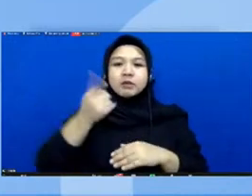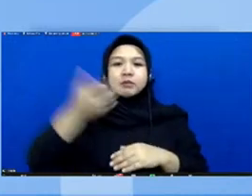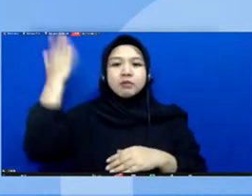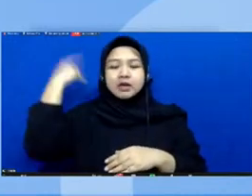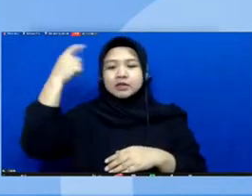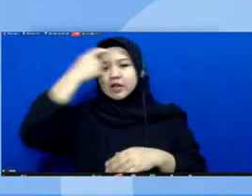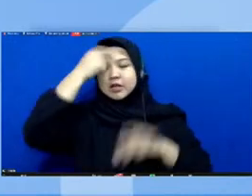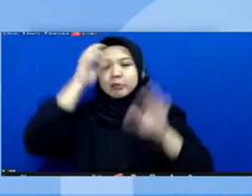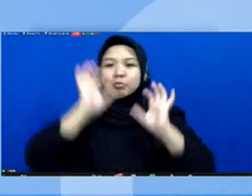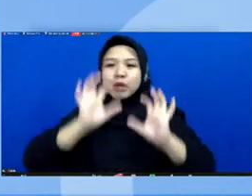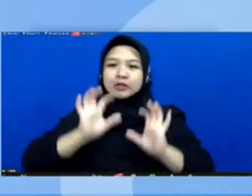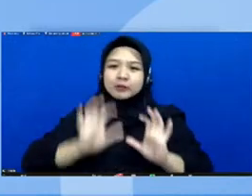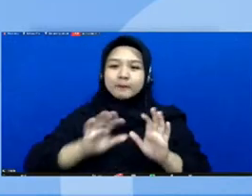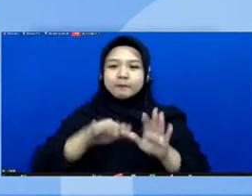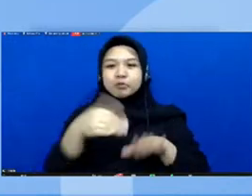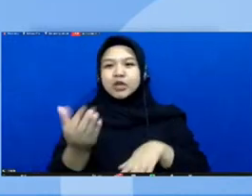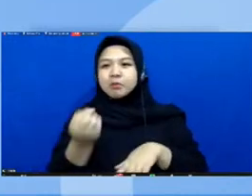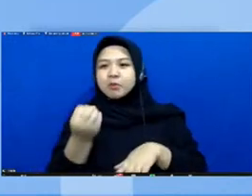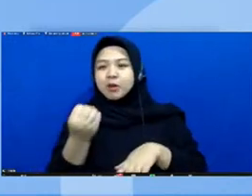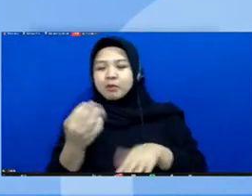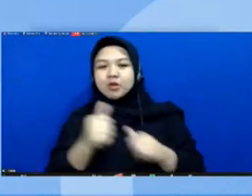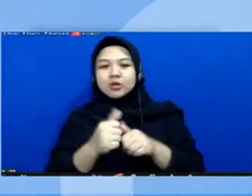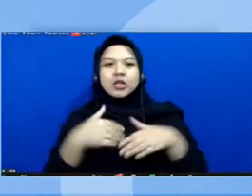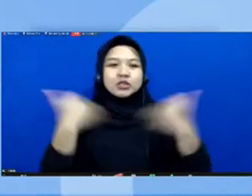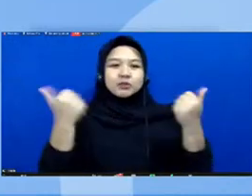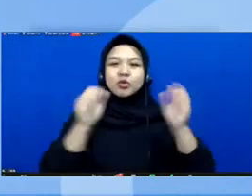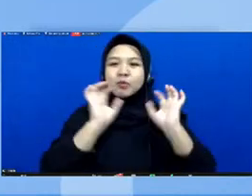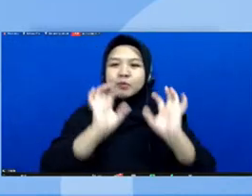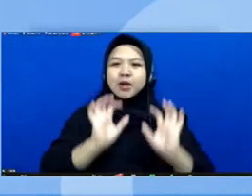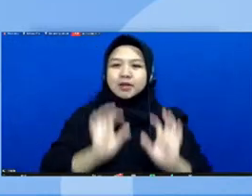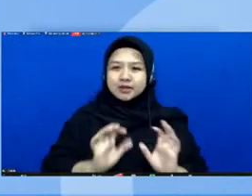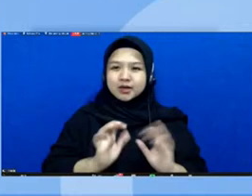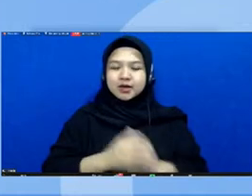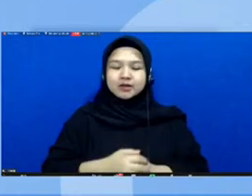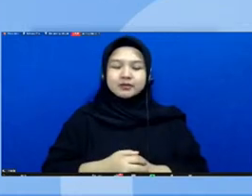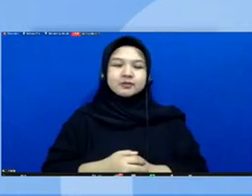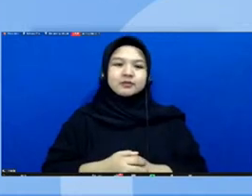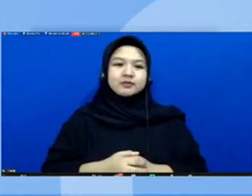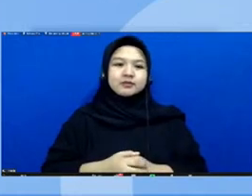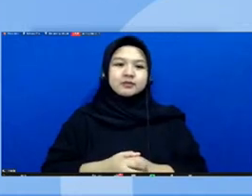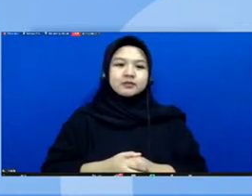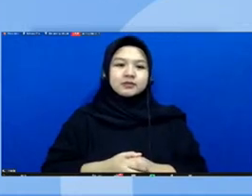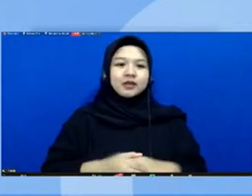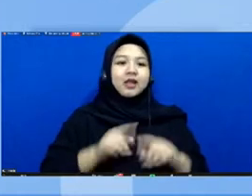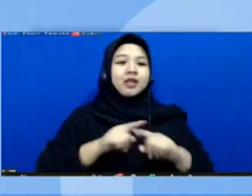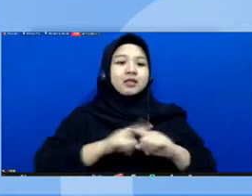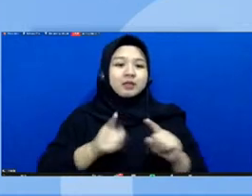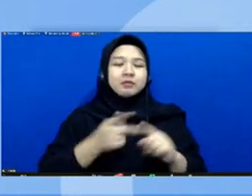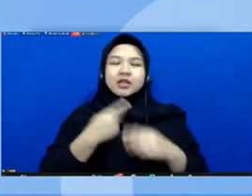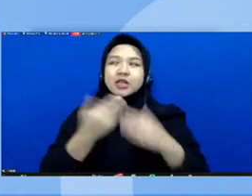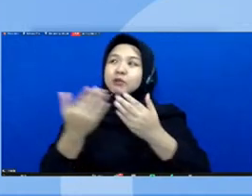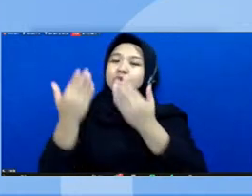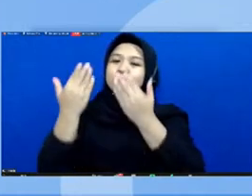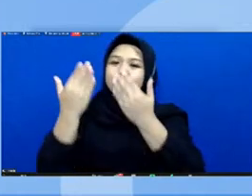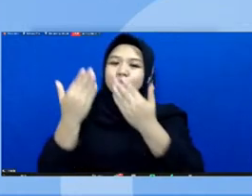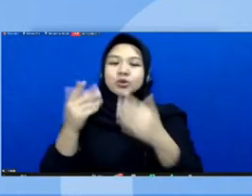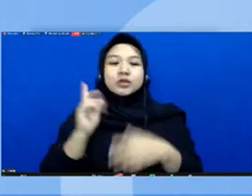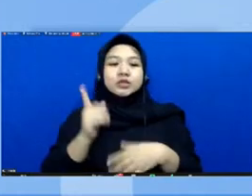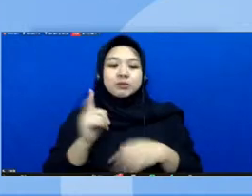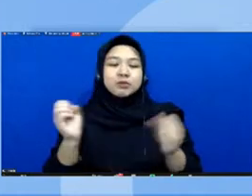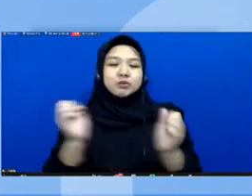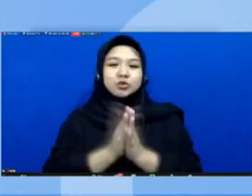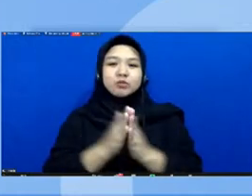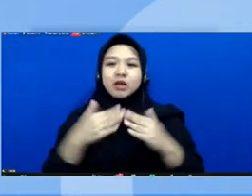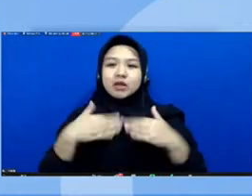banyak, yang meninggal sekian, maka yang sembuh juga jadi banyak. Nah, tetapi yang memang membuat kita bersyukur bahwa angka